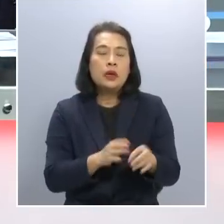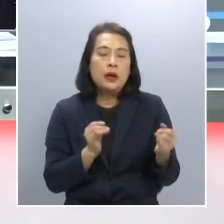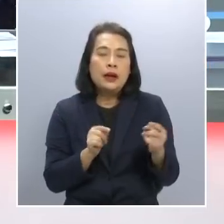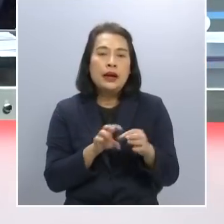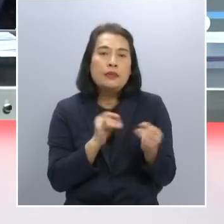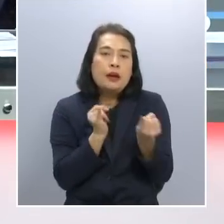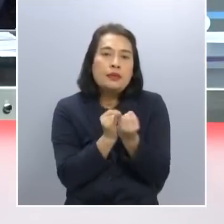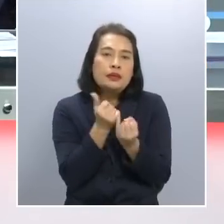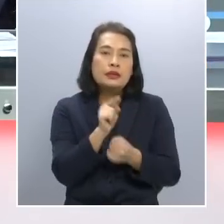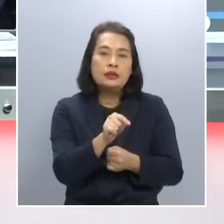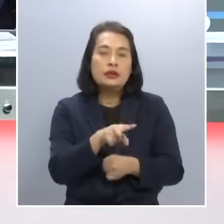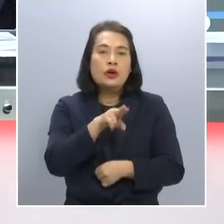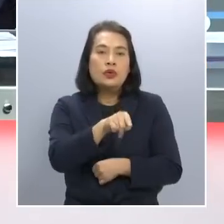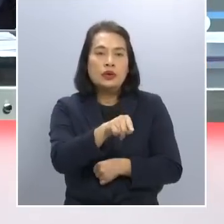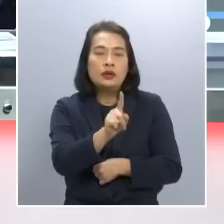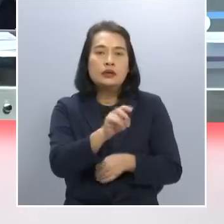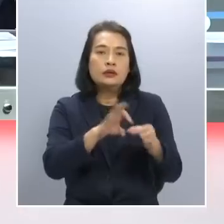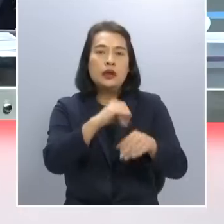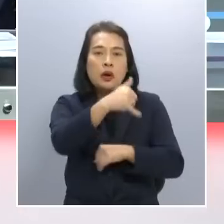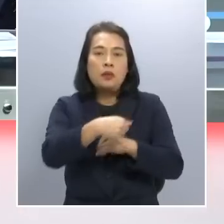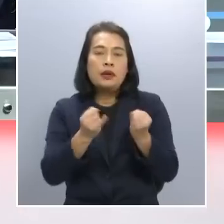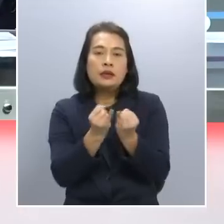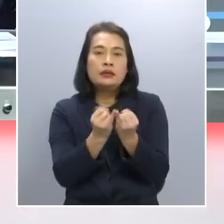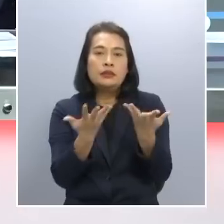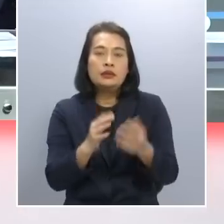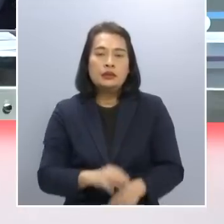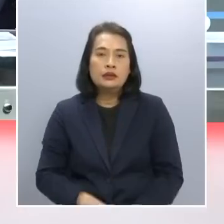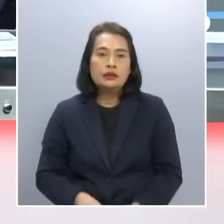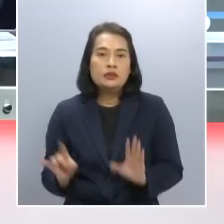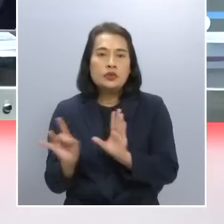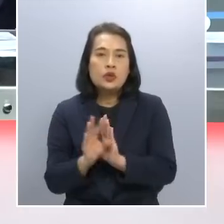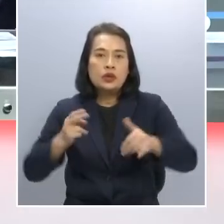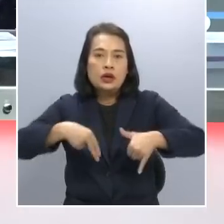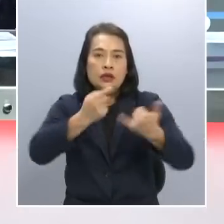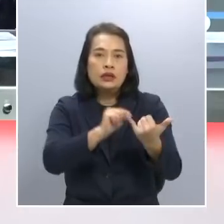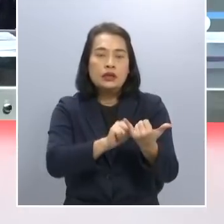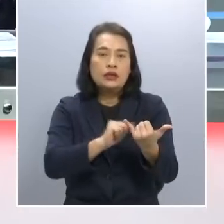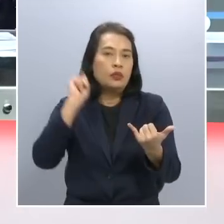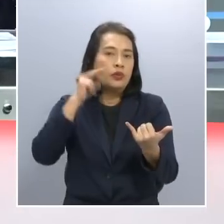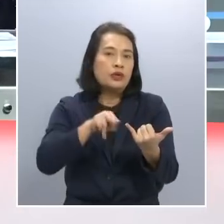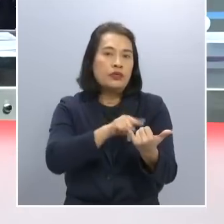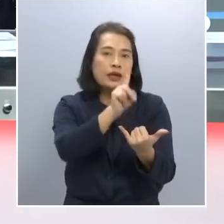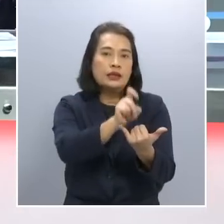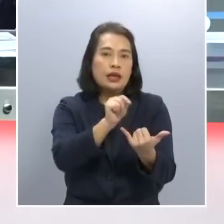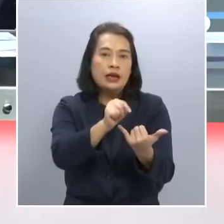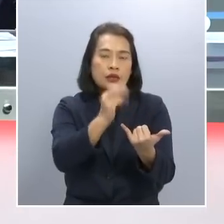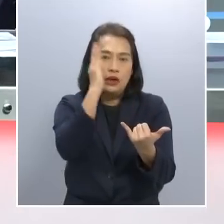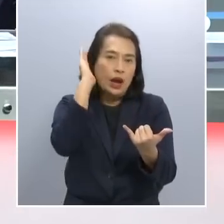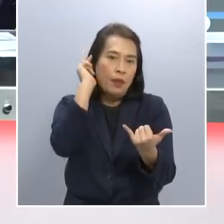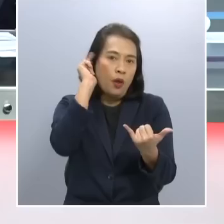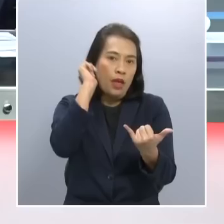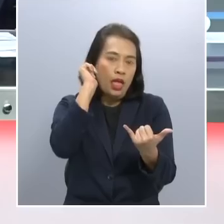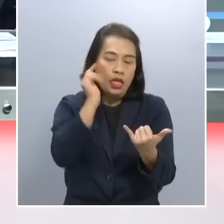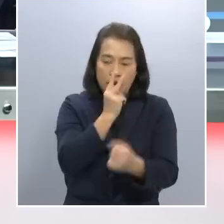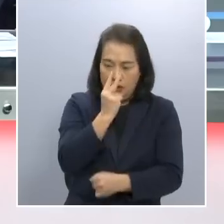ฮ ะ สุดท้ายเนี่ยไปก่อเหตุนะครับยิงภรรยาเสียชีวิตต่อหน้าพ่อแม่ของเธอเลยโอ้โหน่ากลัวจริงผู้